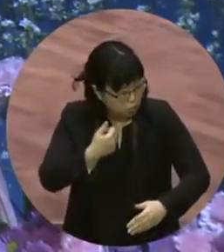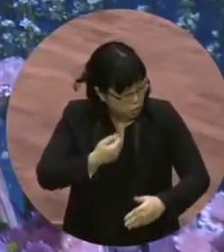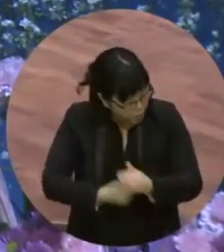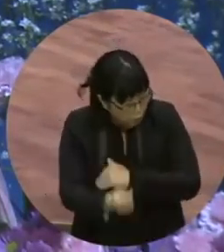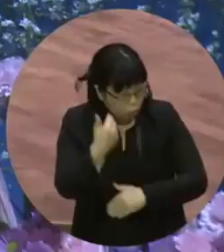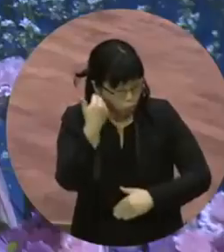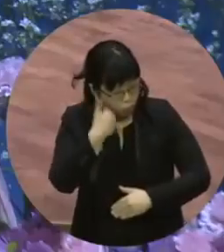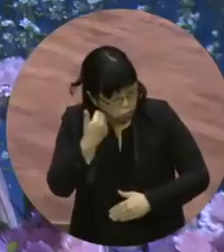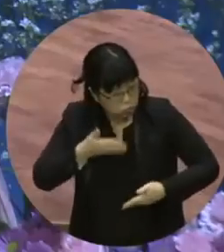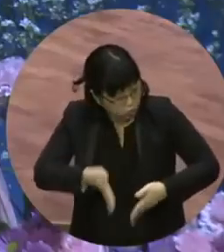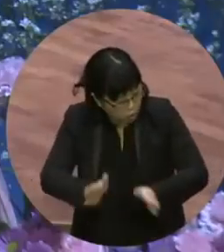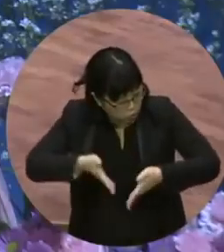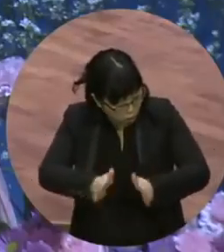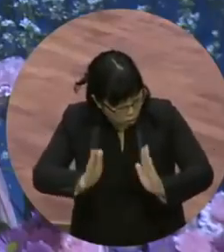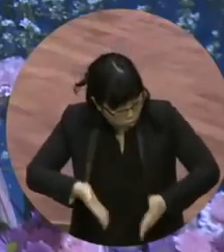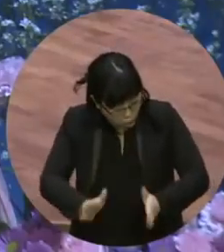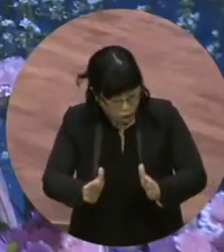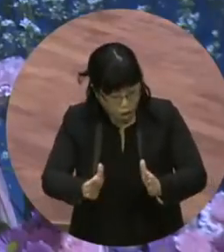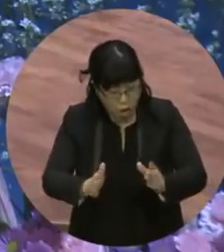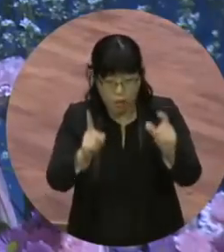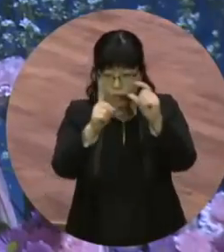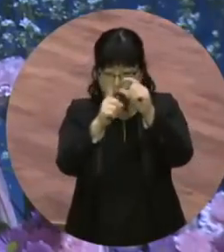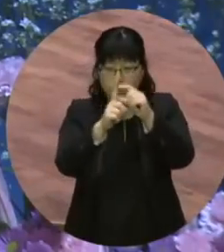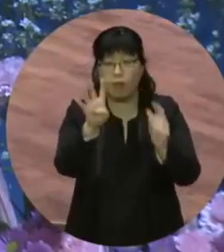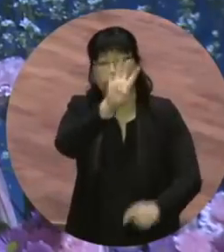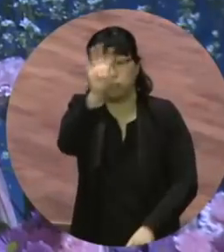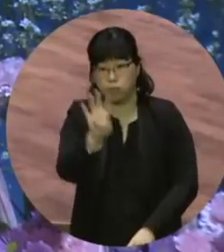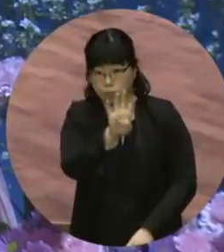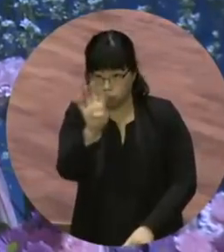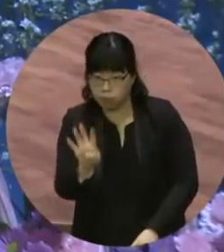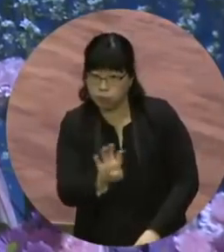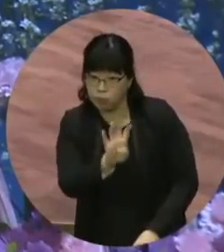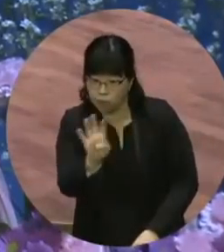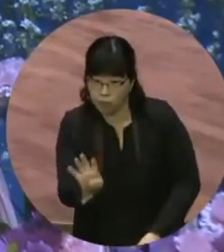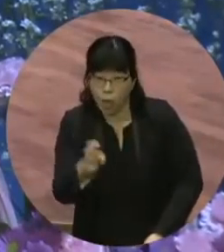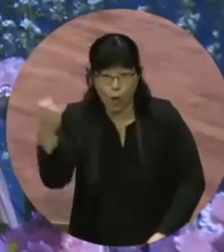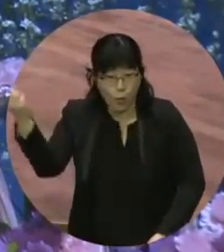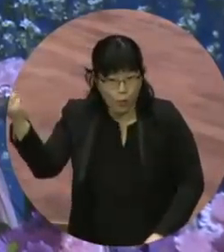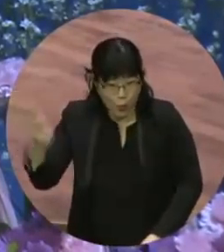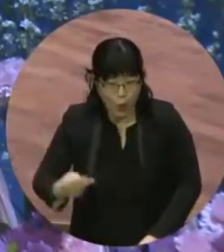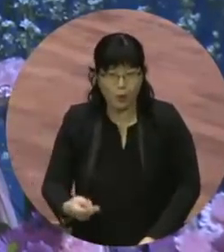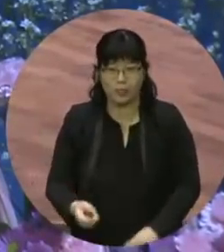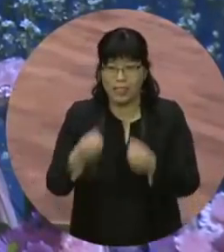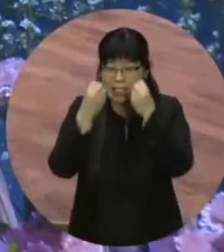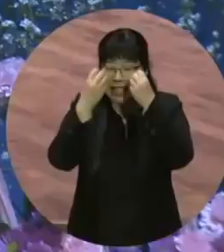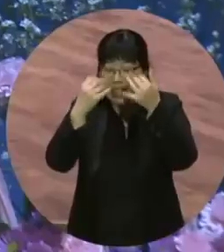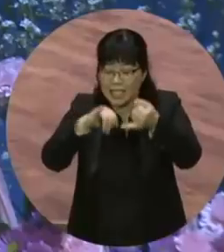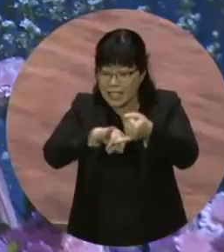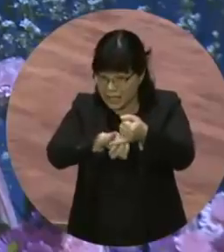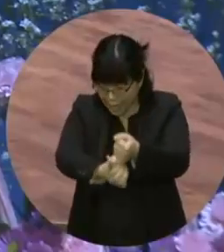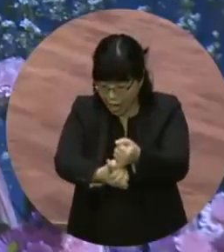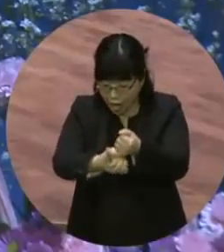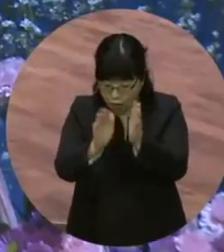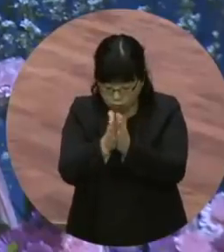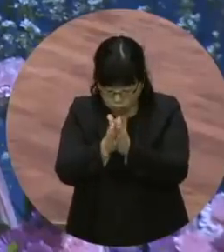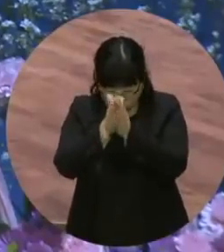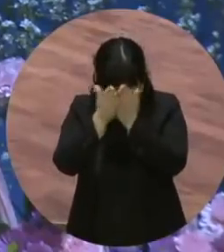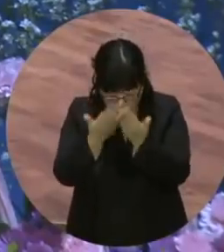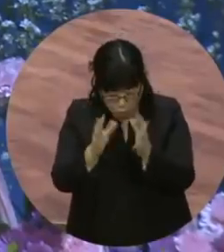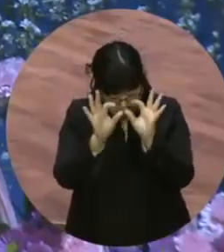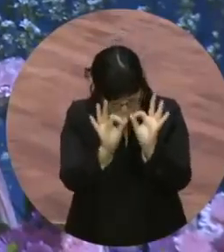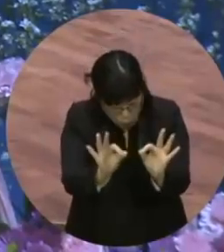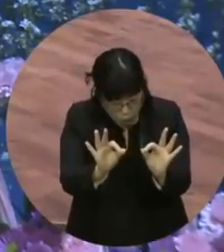나오고, 신약의 첫 번째 마태복음을 봐도 낳고 낳고 낳고 그렇게 시작을 합니다.